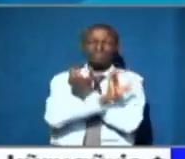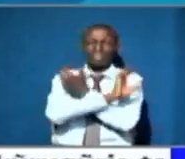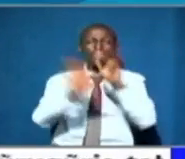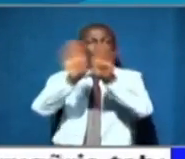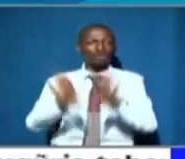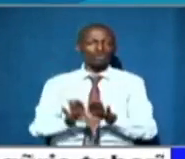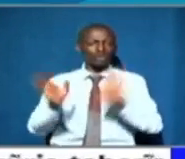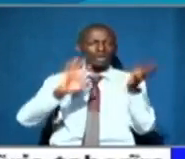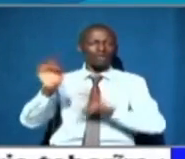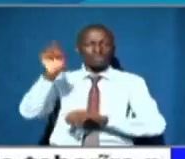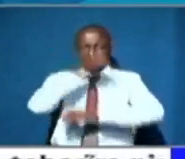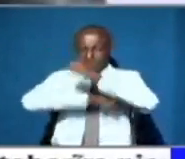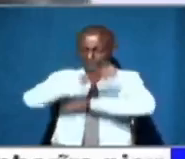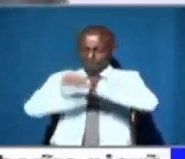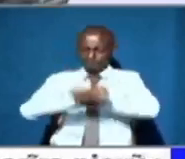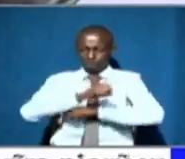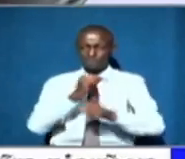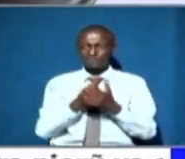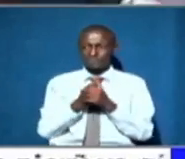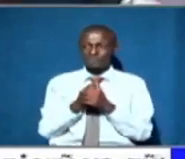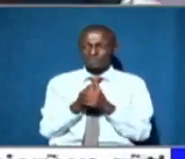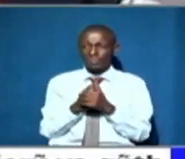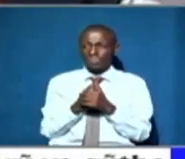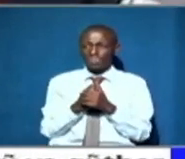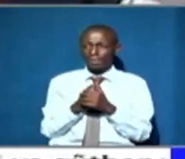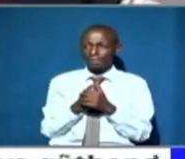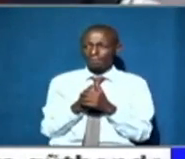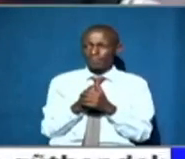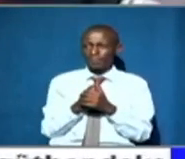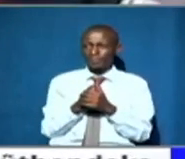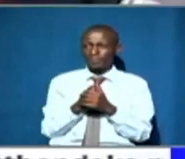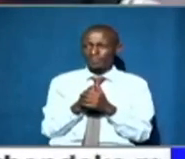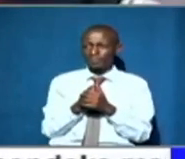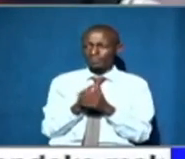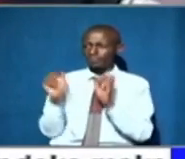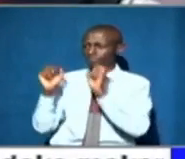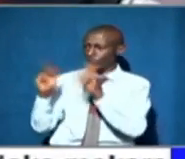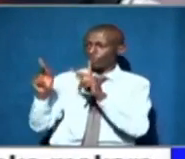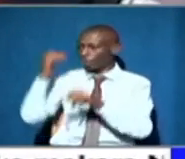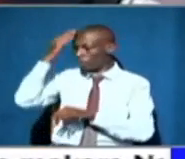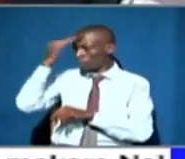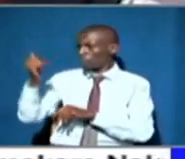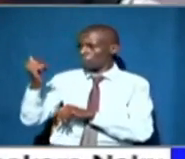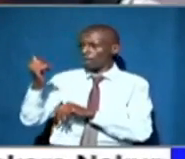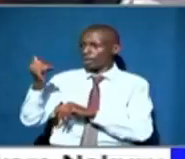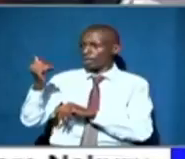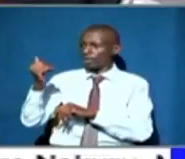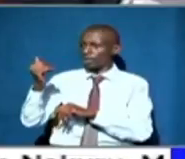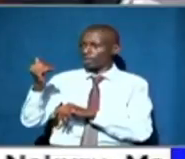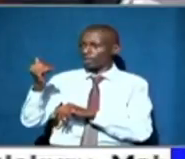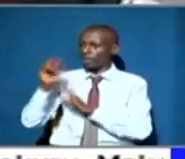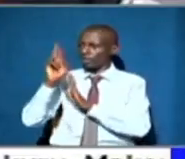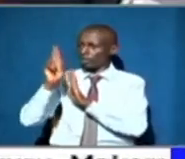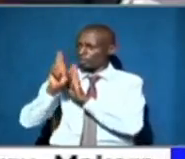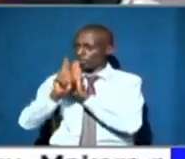precautions bwana jega the science behind the precautions yani kana science ira